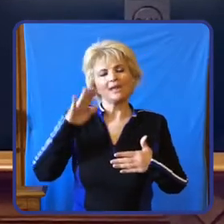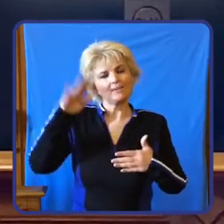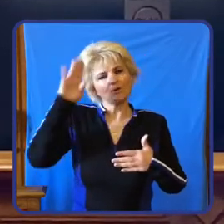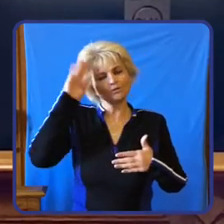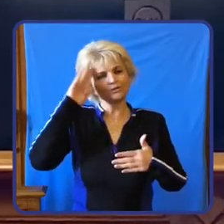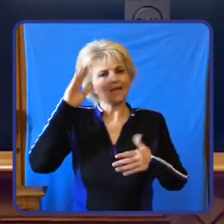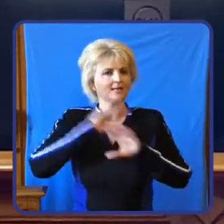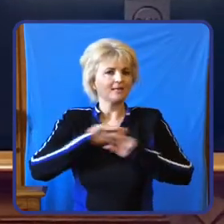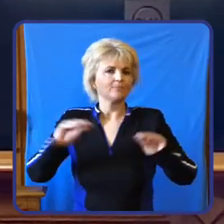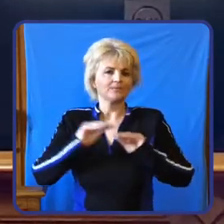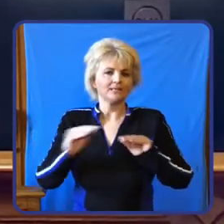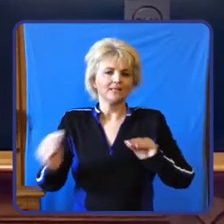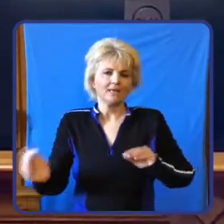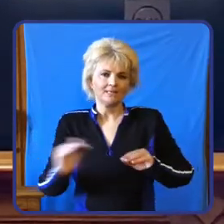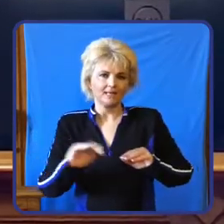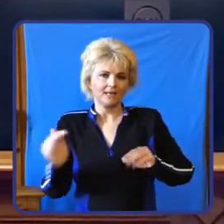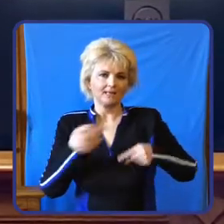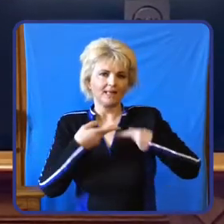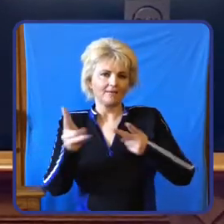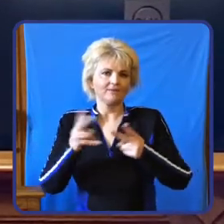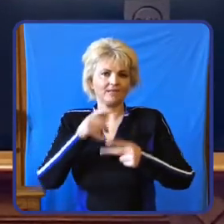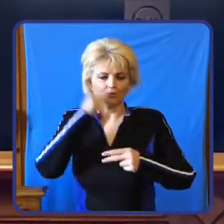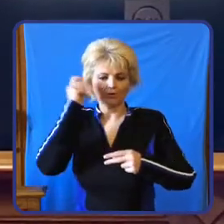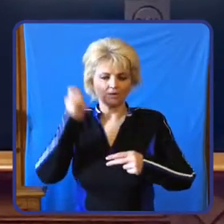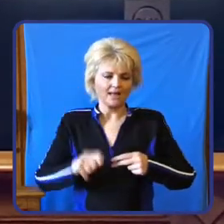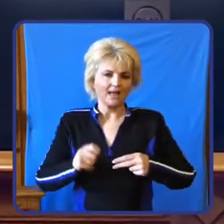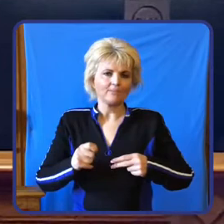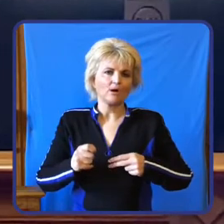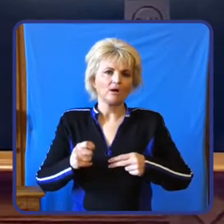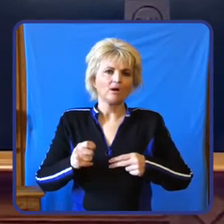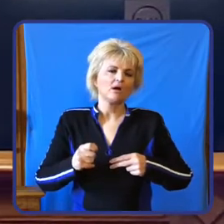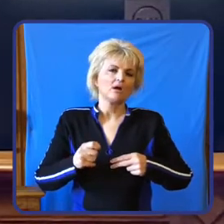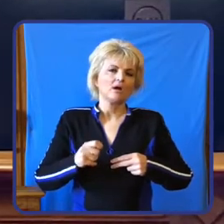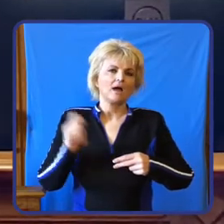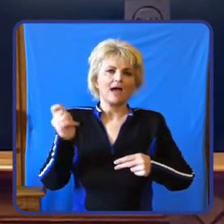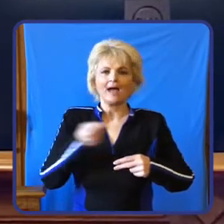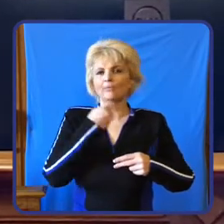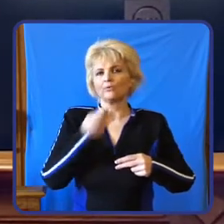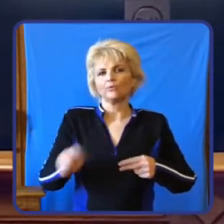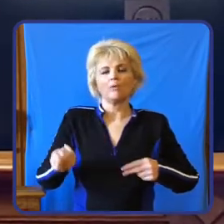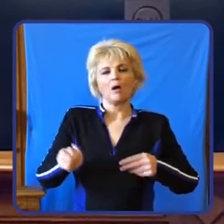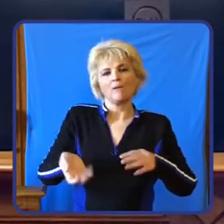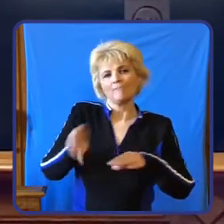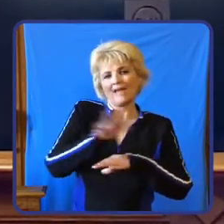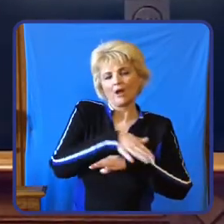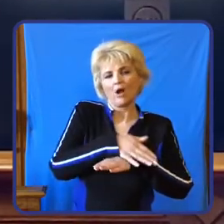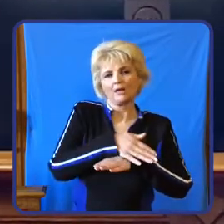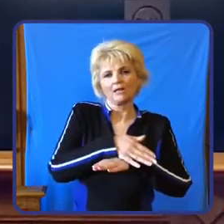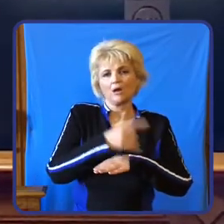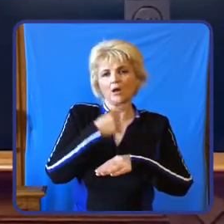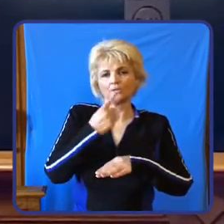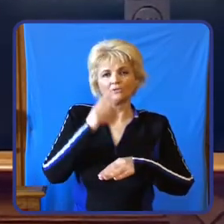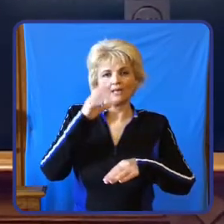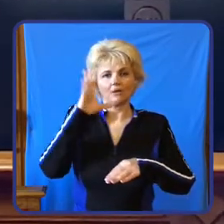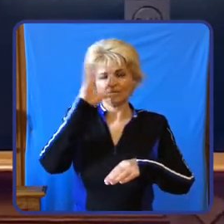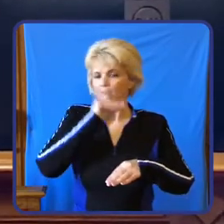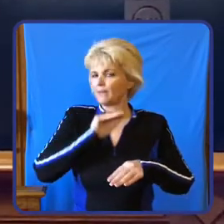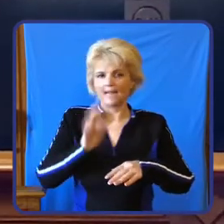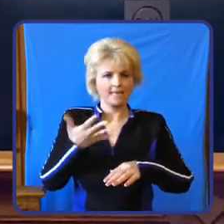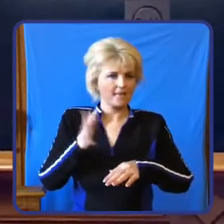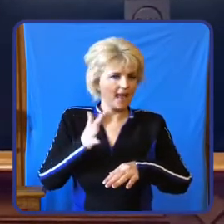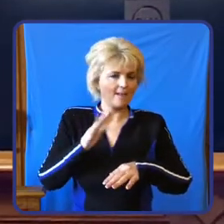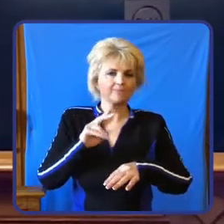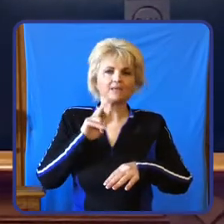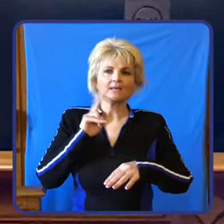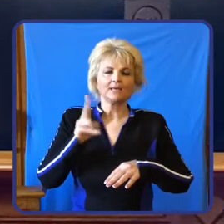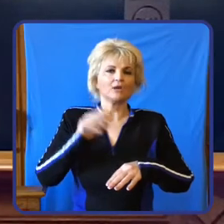kiképzett kiskorú gyermekeiket elvidék Ukrajnába, háborúba meghalni, teljesen érthető módon az emberek erre azt válaszolták, hogy nem. Na